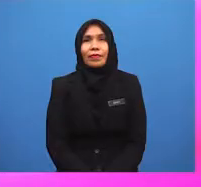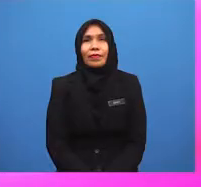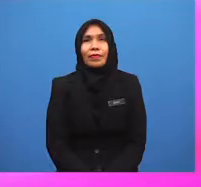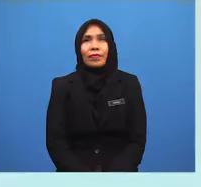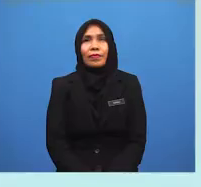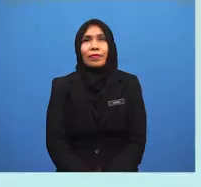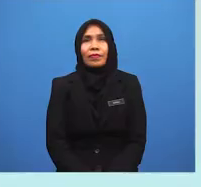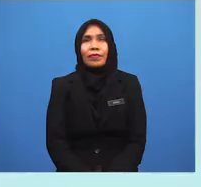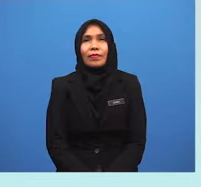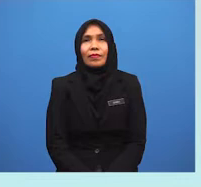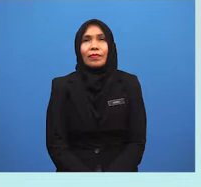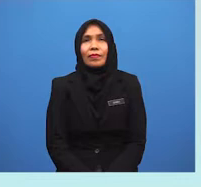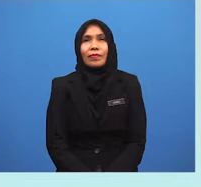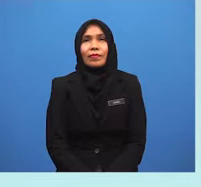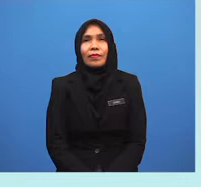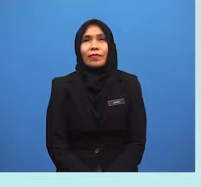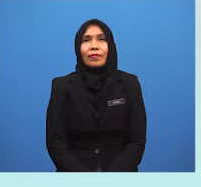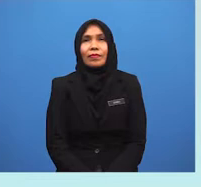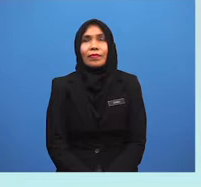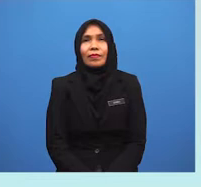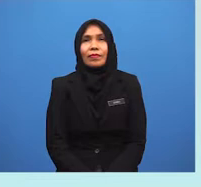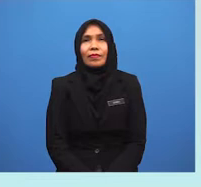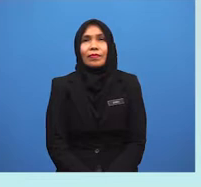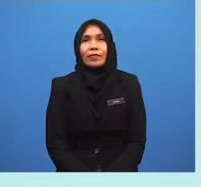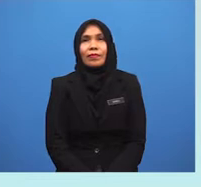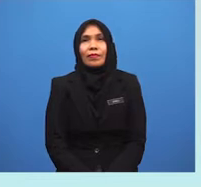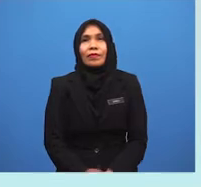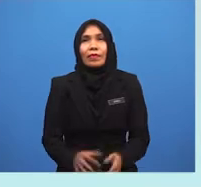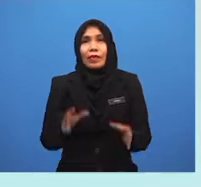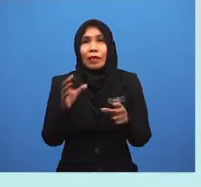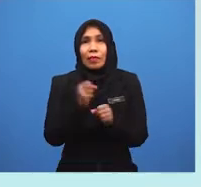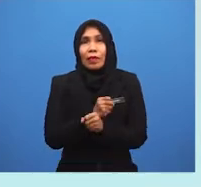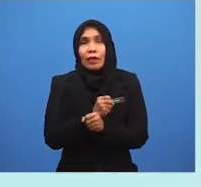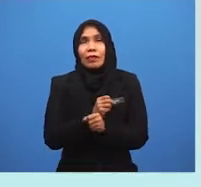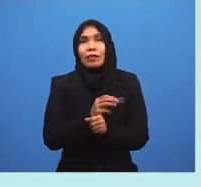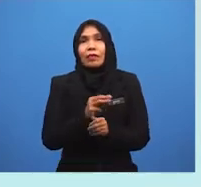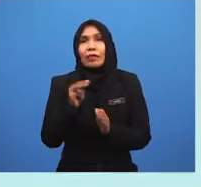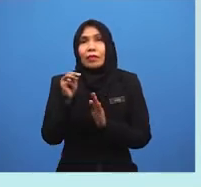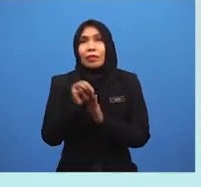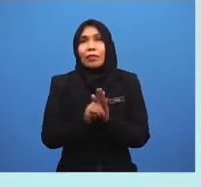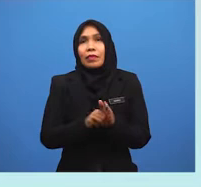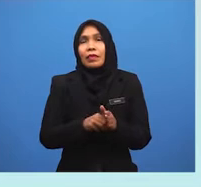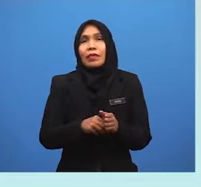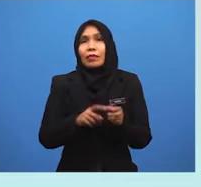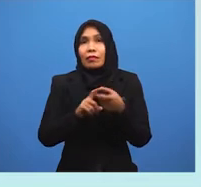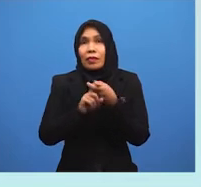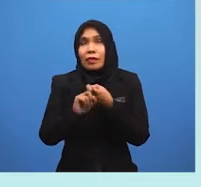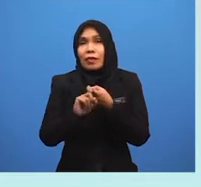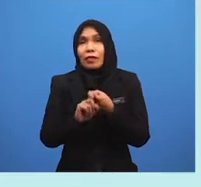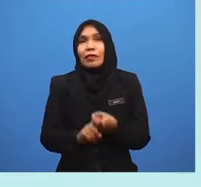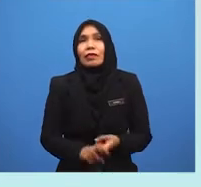Hebat! Sikap sayang menyayangi dapat mengeratkan hubungan antara